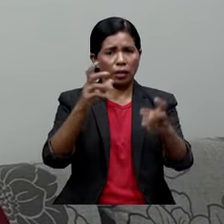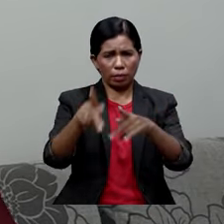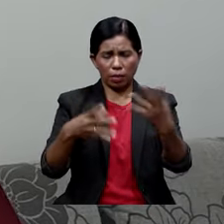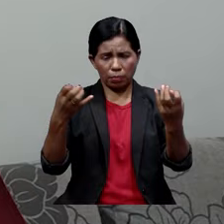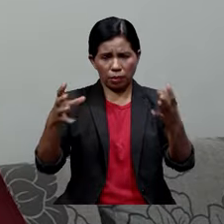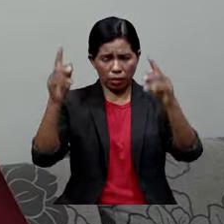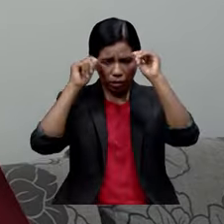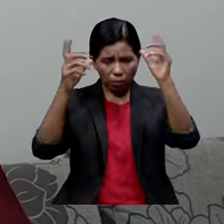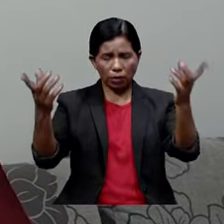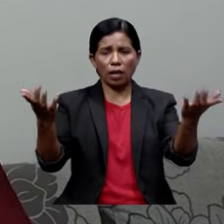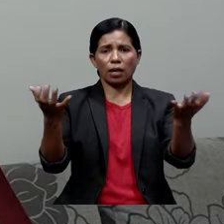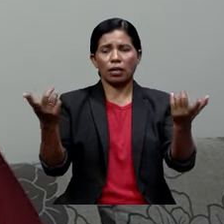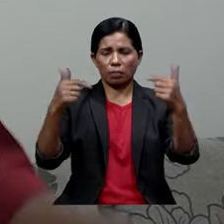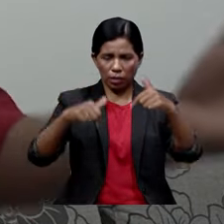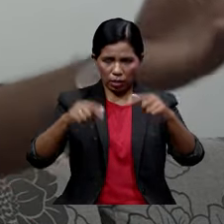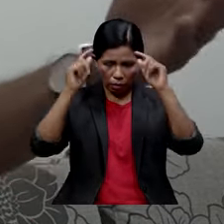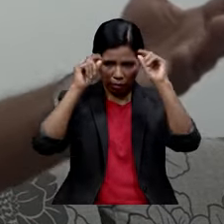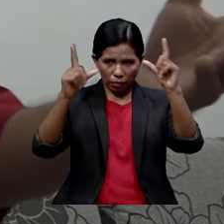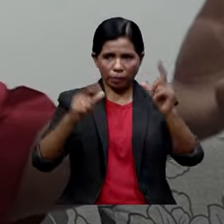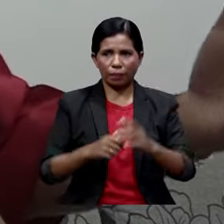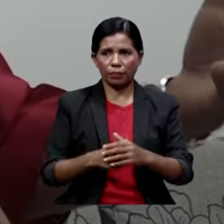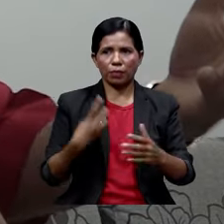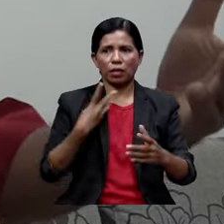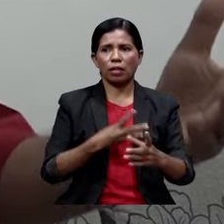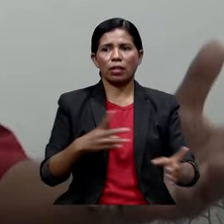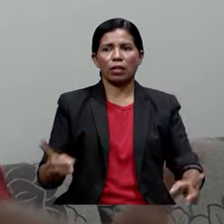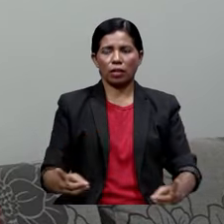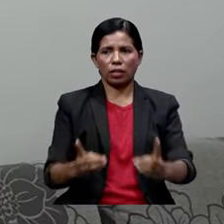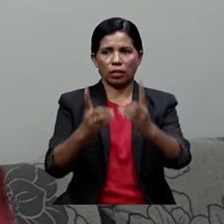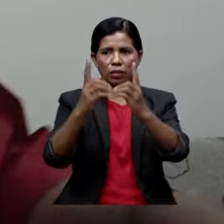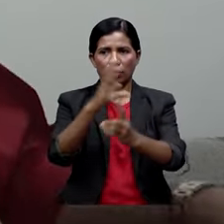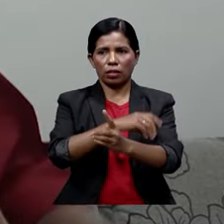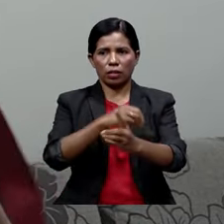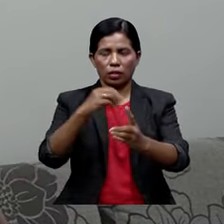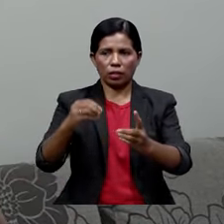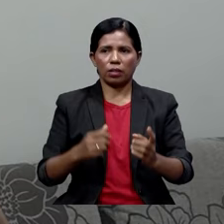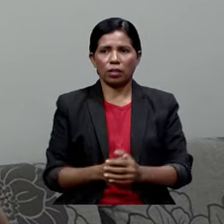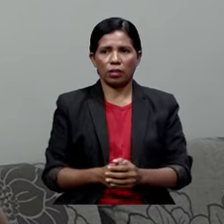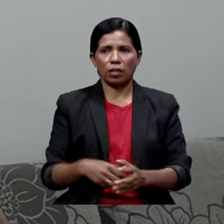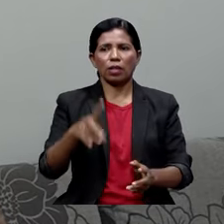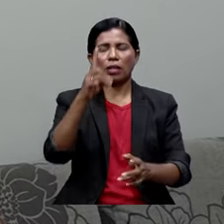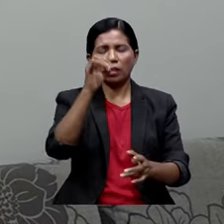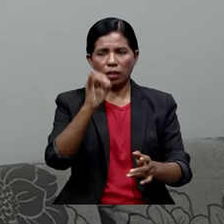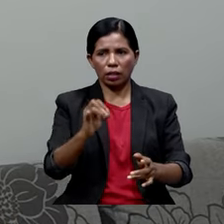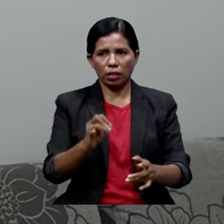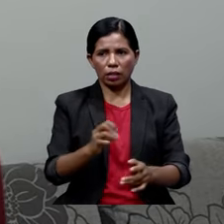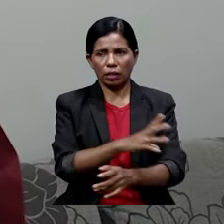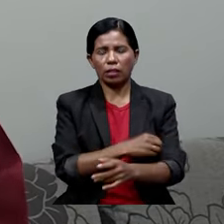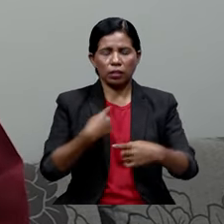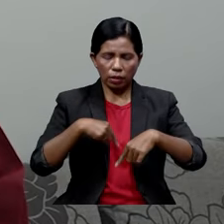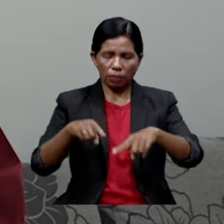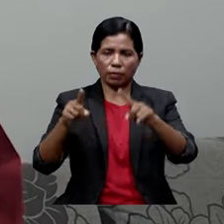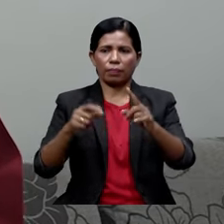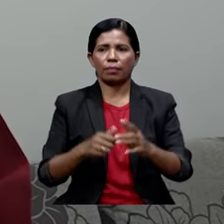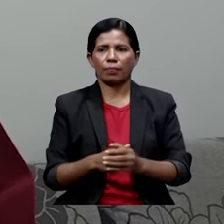Sumba mereka mau datang semua di Kapan kita mau bertemu paus jauh di Vatikan Roma ini dekat di Dili kita pergi ke sana